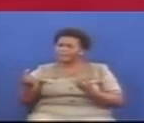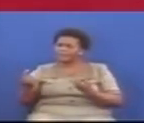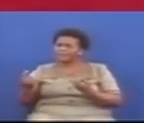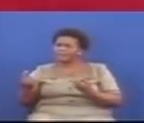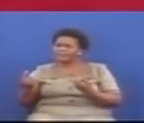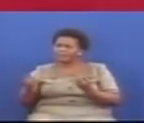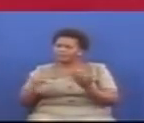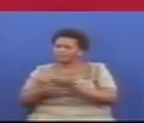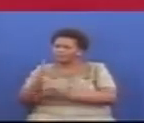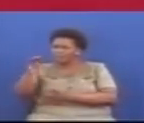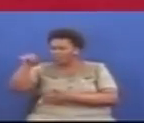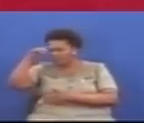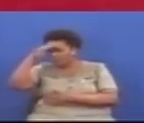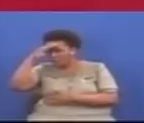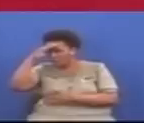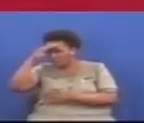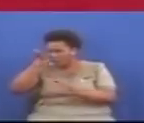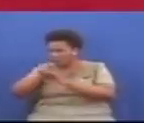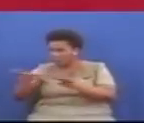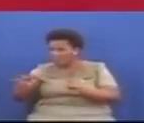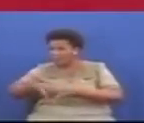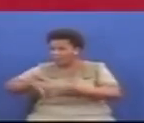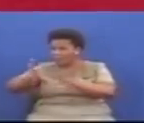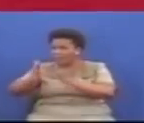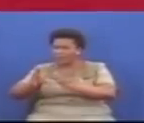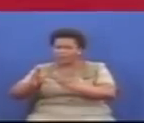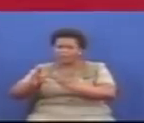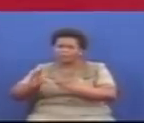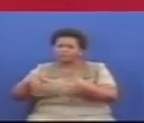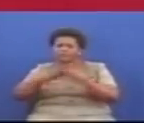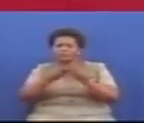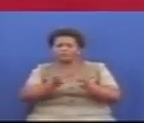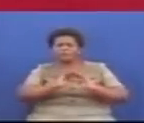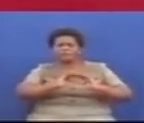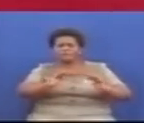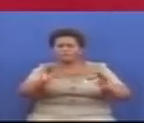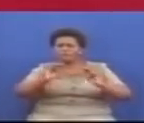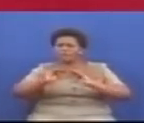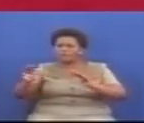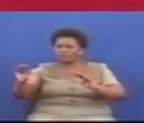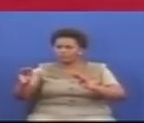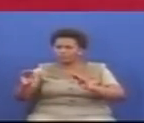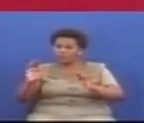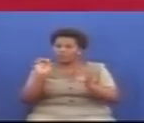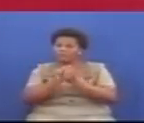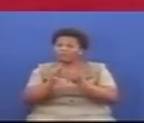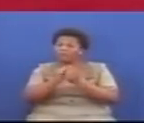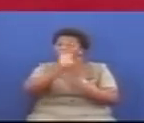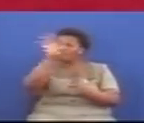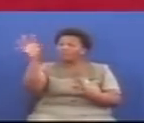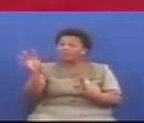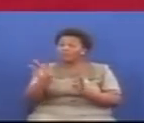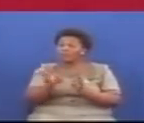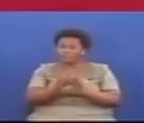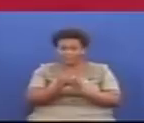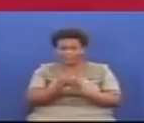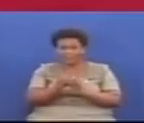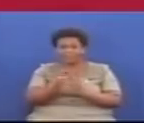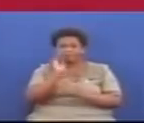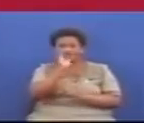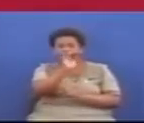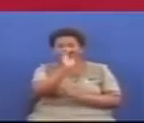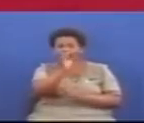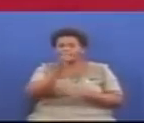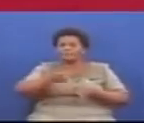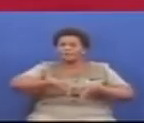kutoa mafunzo na elimu kwa watumiaji wa vyombo vya usafiri barabarani. Hata hivyo, nichukue